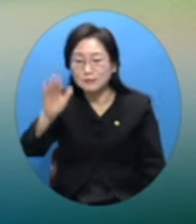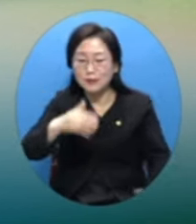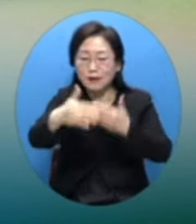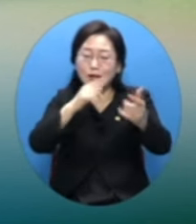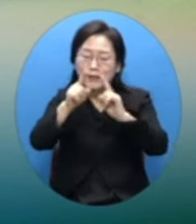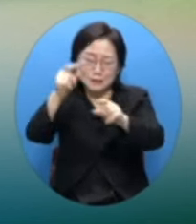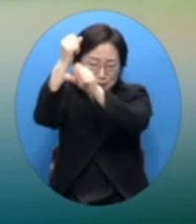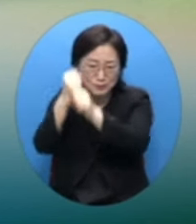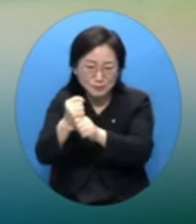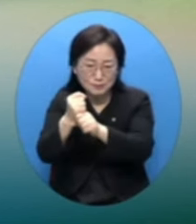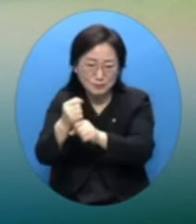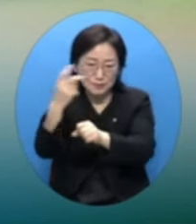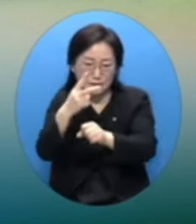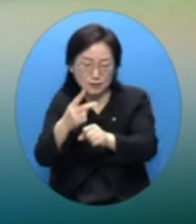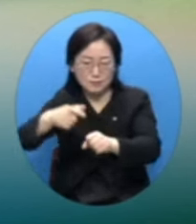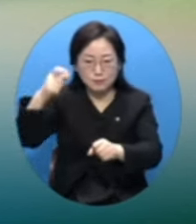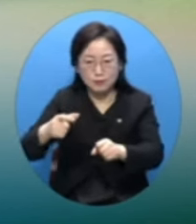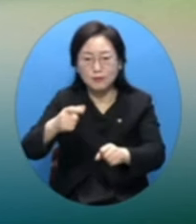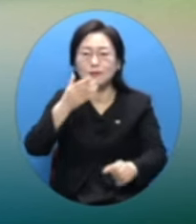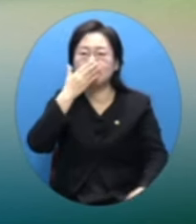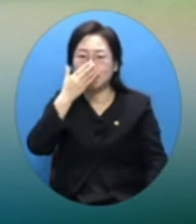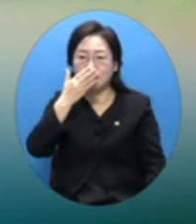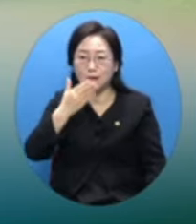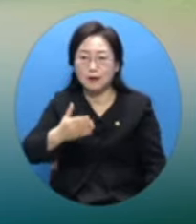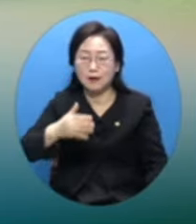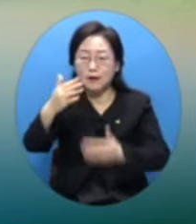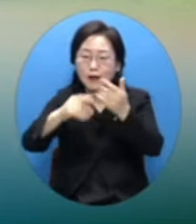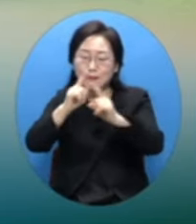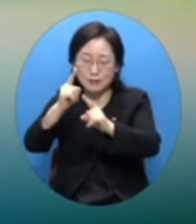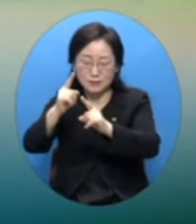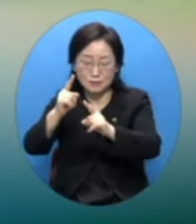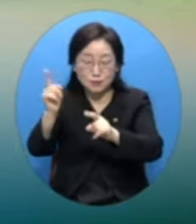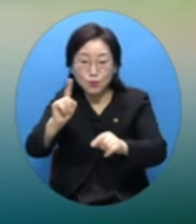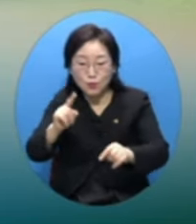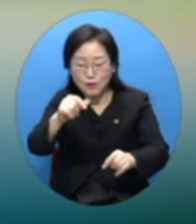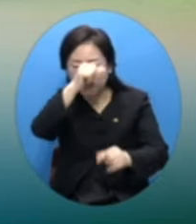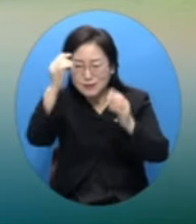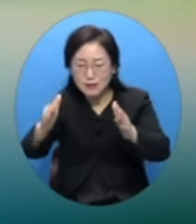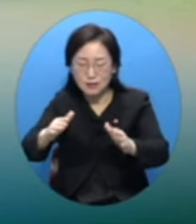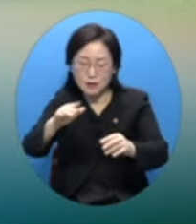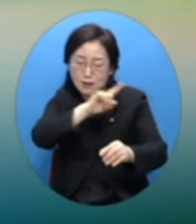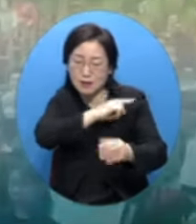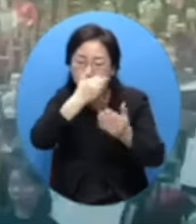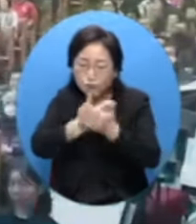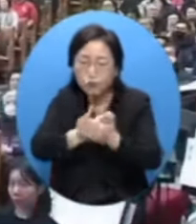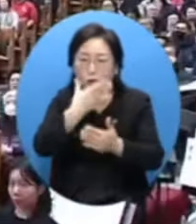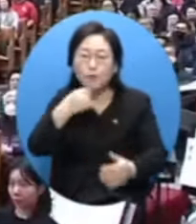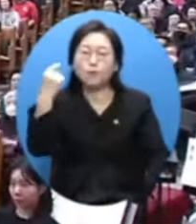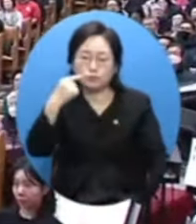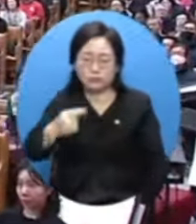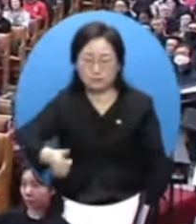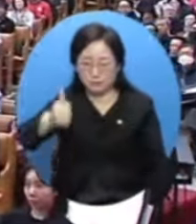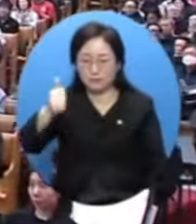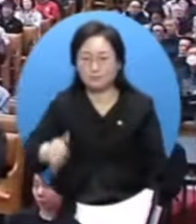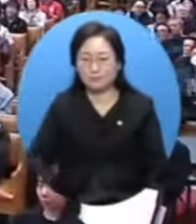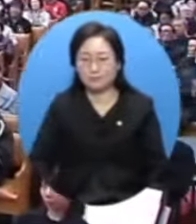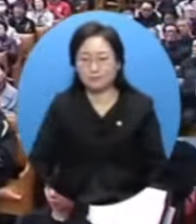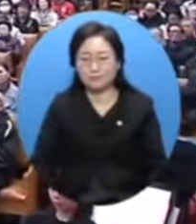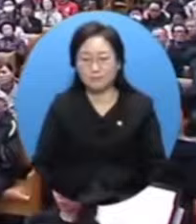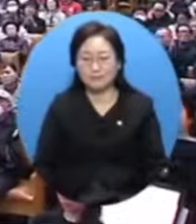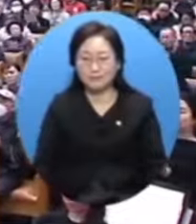의지하면 세워진 인생이 된다. 말씀은 인생의 핵심이고 복음의 뼈이다. 할렐루야.